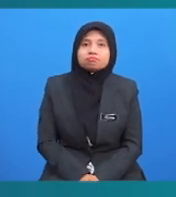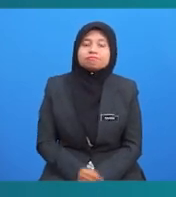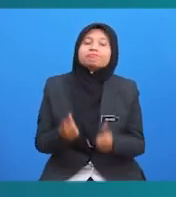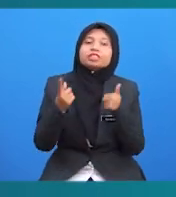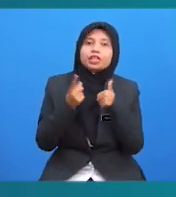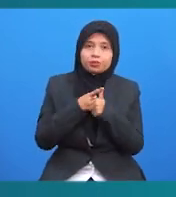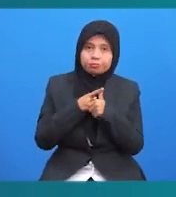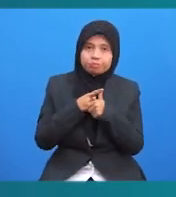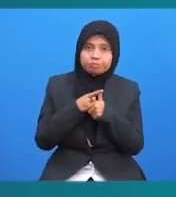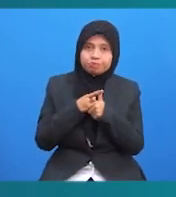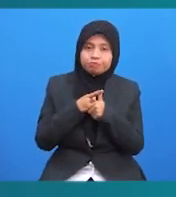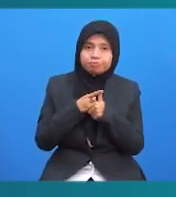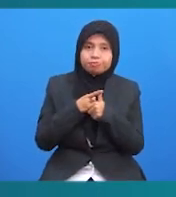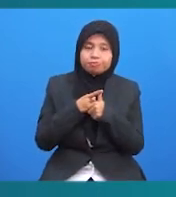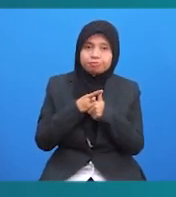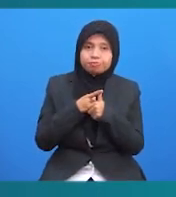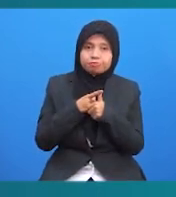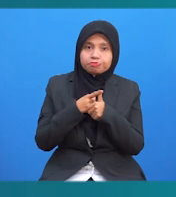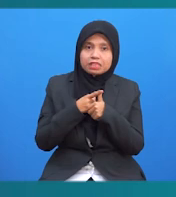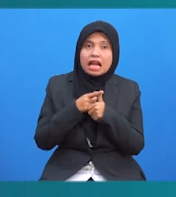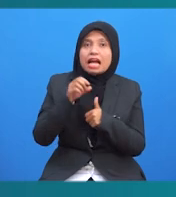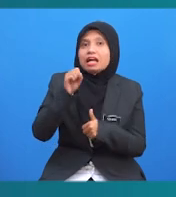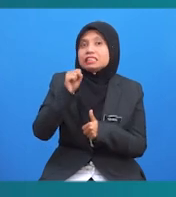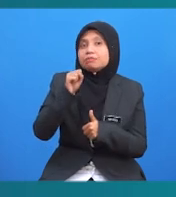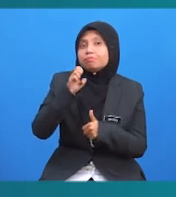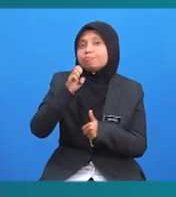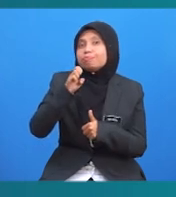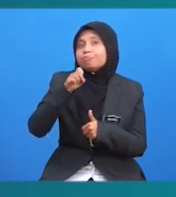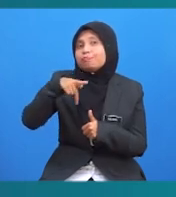Yang pertama adalah speedlight.